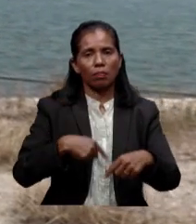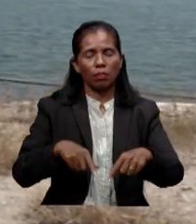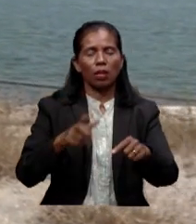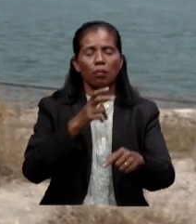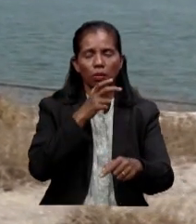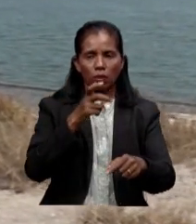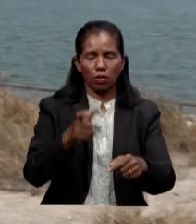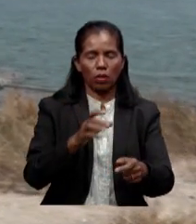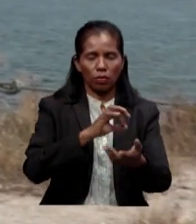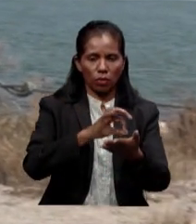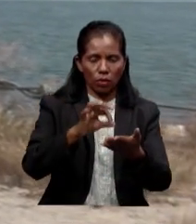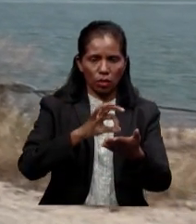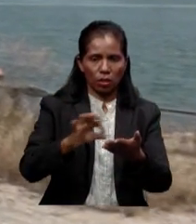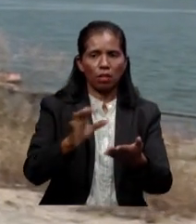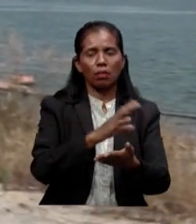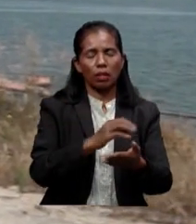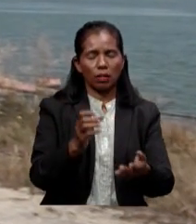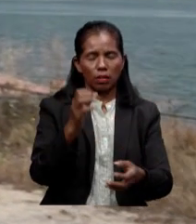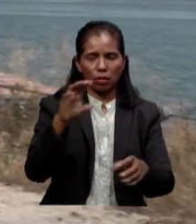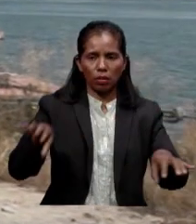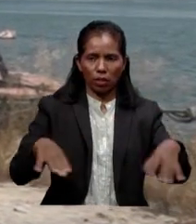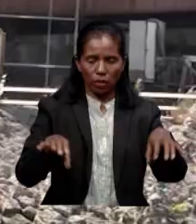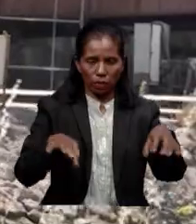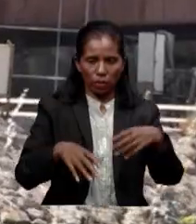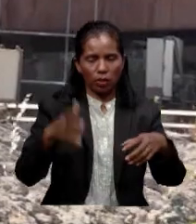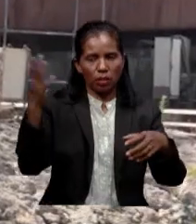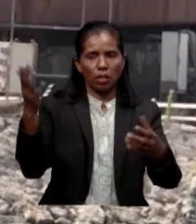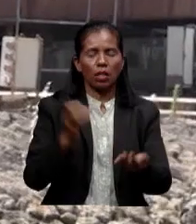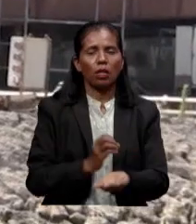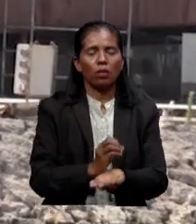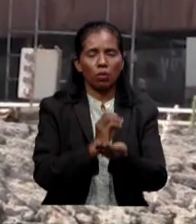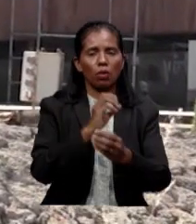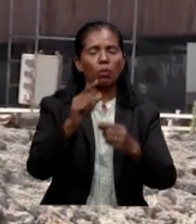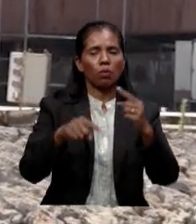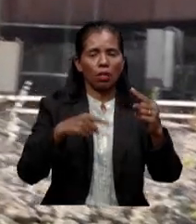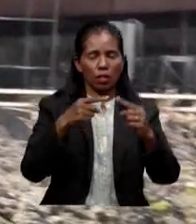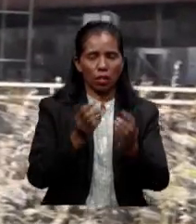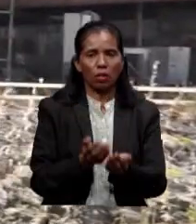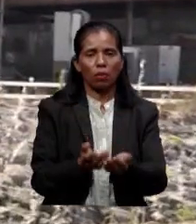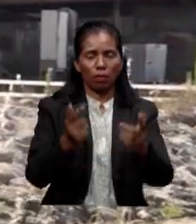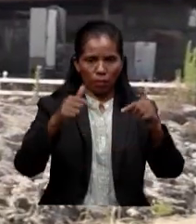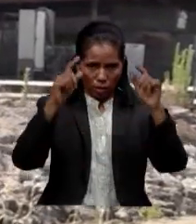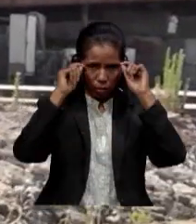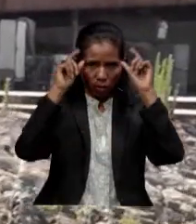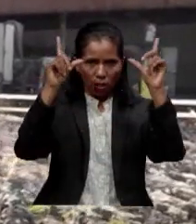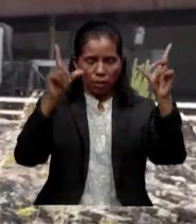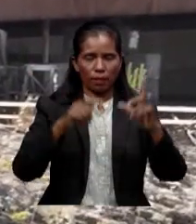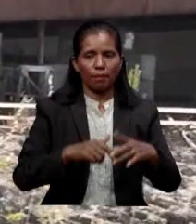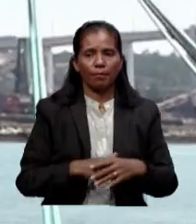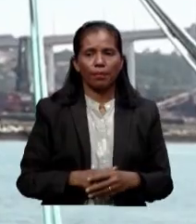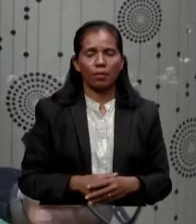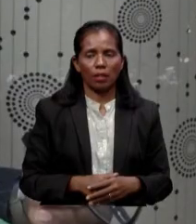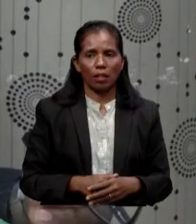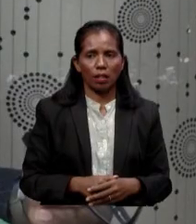tuir formasaun tribulante, nune bel servisu iha rohak solok, wahira rone tomai Timor-Leste.